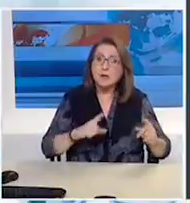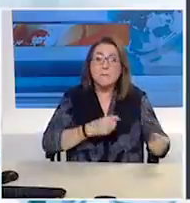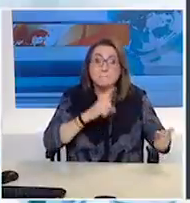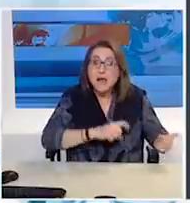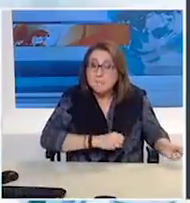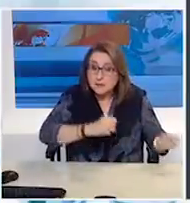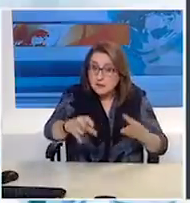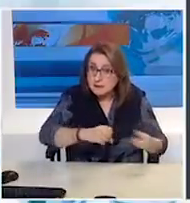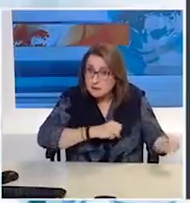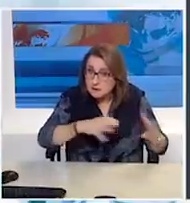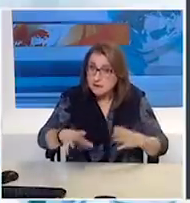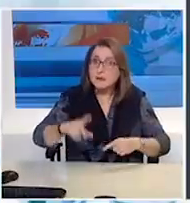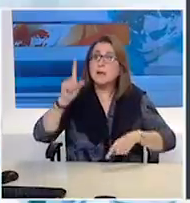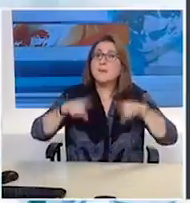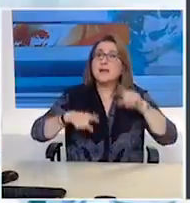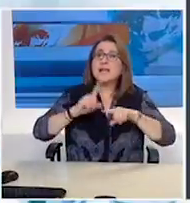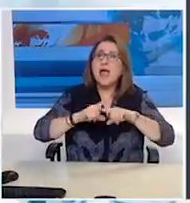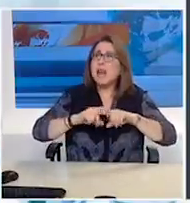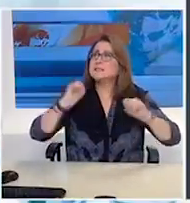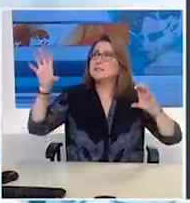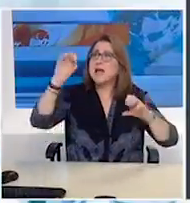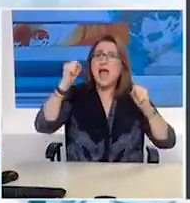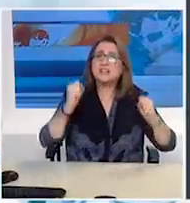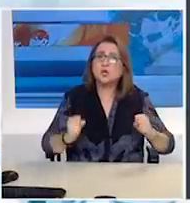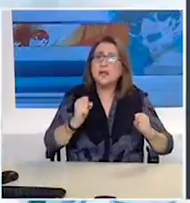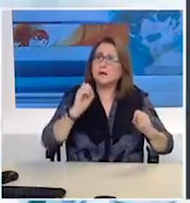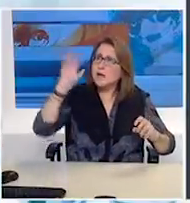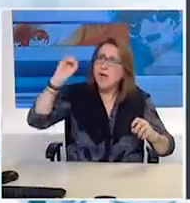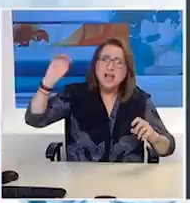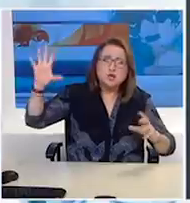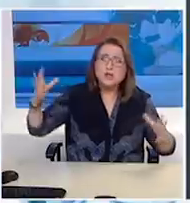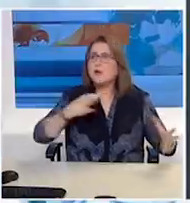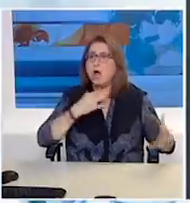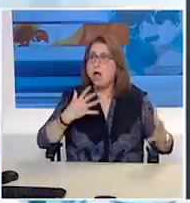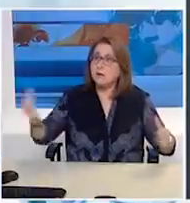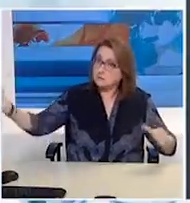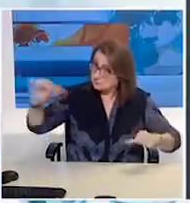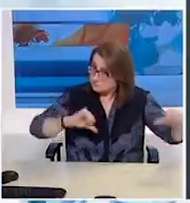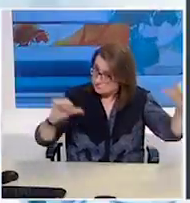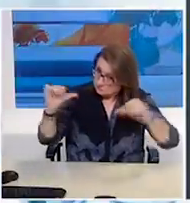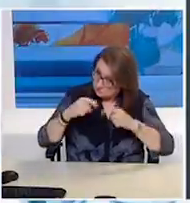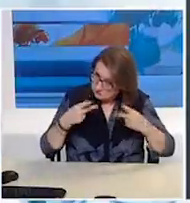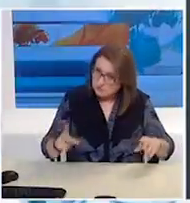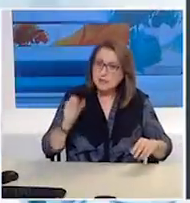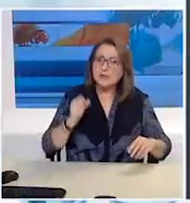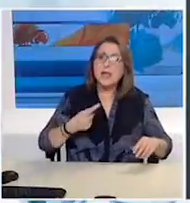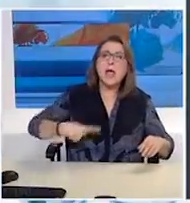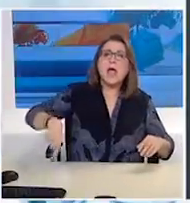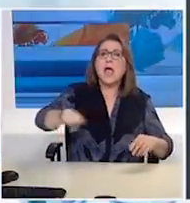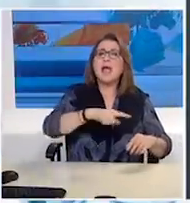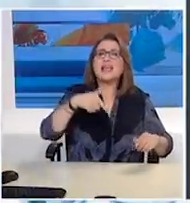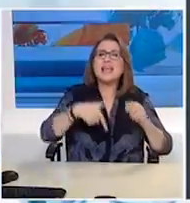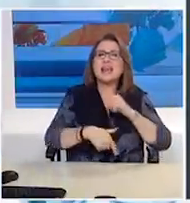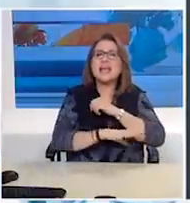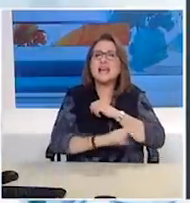οι πτήσεις επαναπατρισμού των Ελλήνων πολιτών και οι πτήσεις του Εθνικού Μηχανισμού Διαχείρισης Κρίσεων της Γενικής Γραμματείας Πολιτικής Προστασίας. Επίσης,